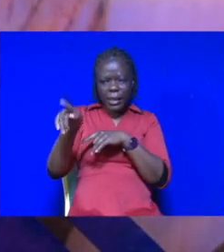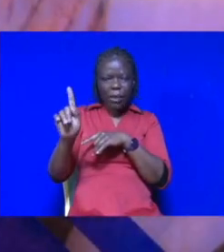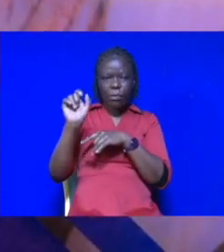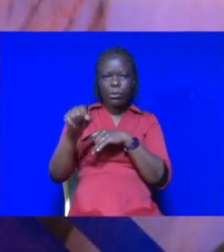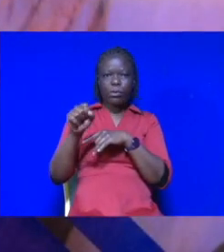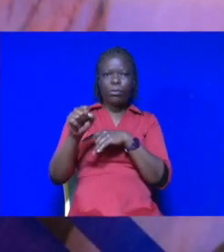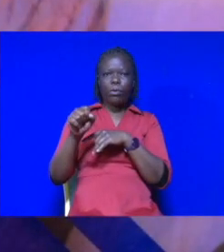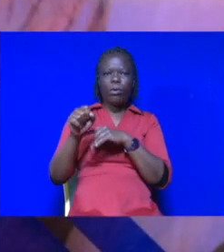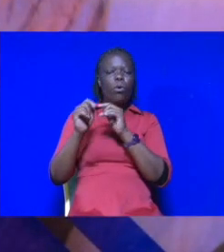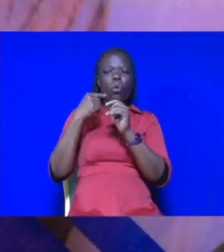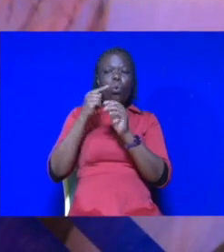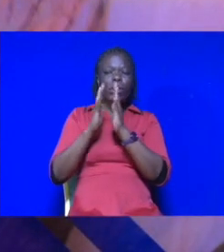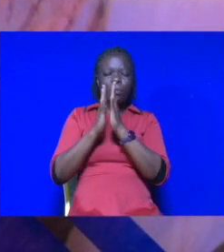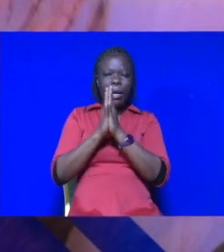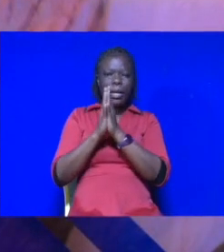anayeomba.